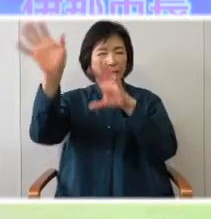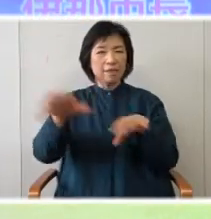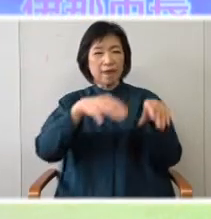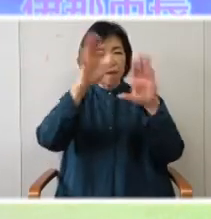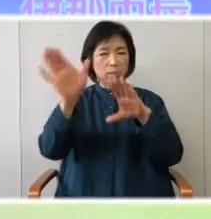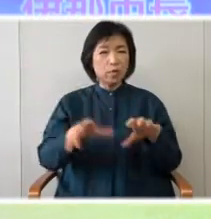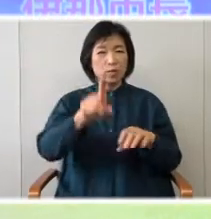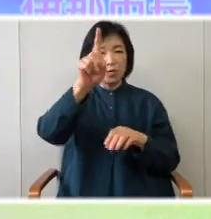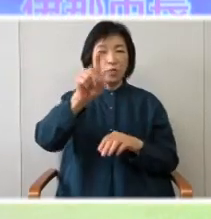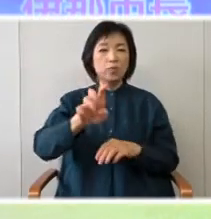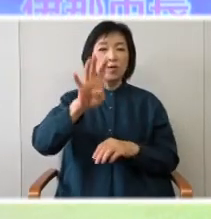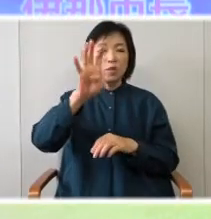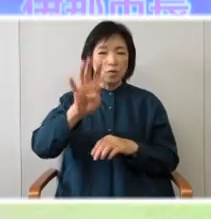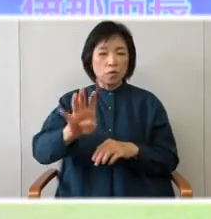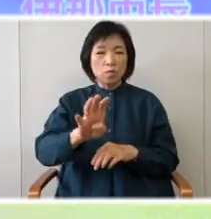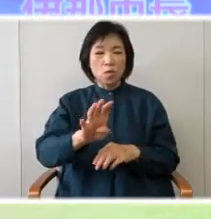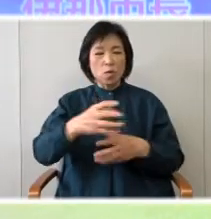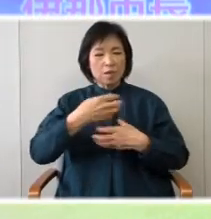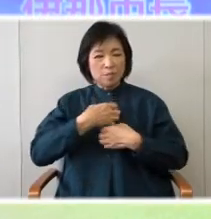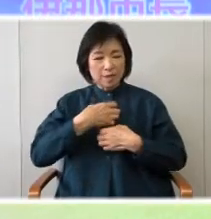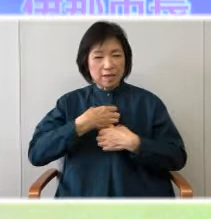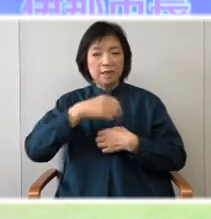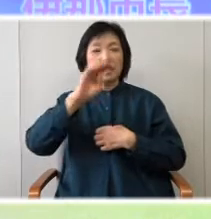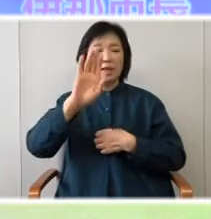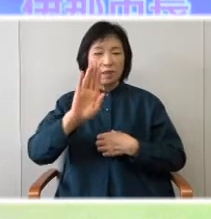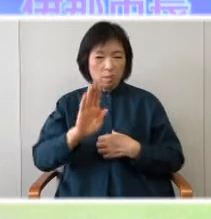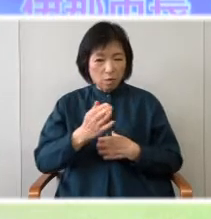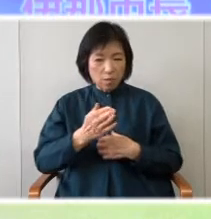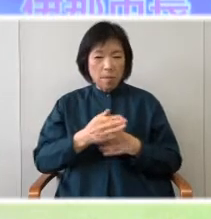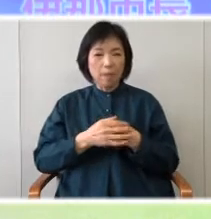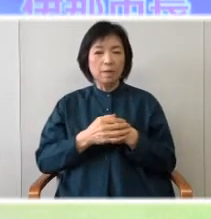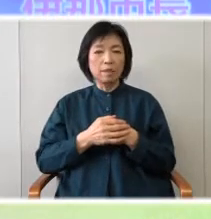台風14号大変心配したわけでありますが、